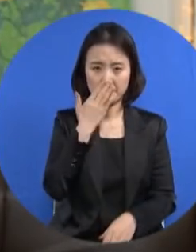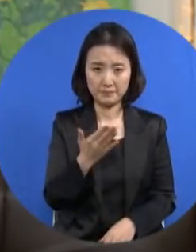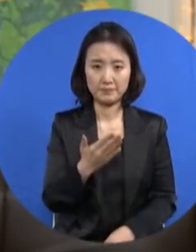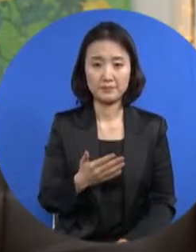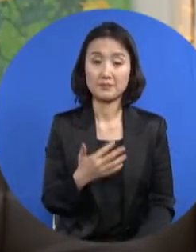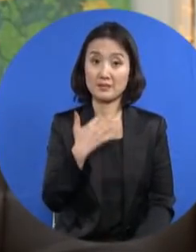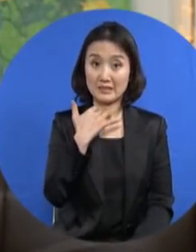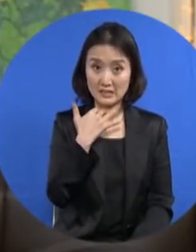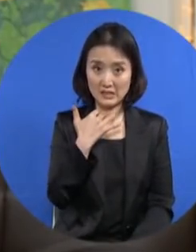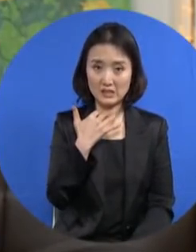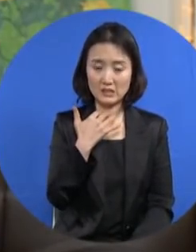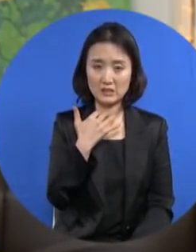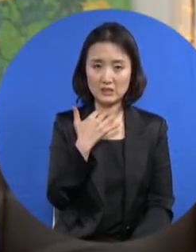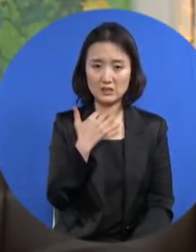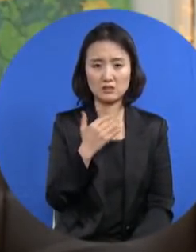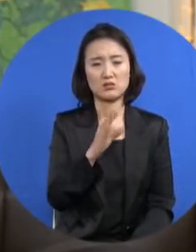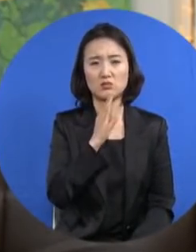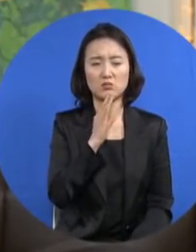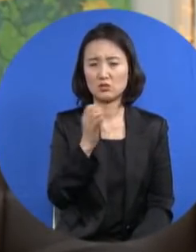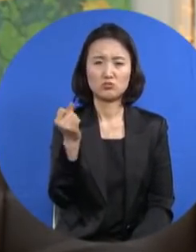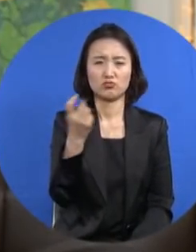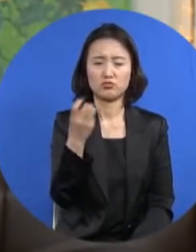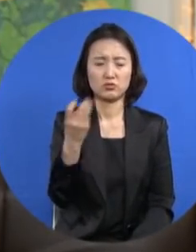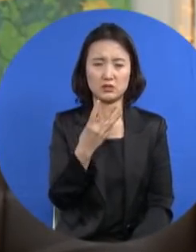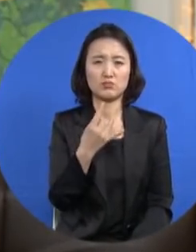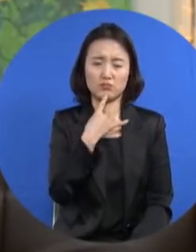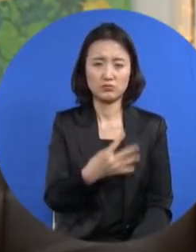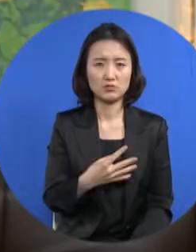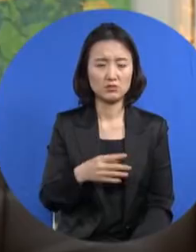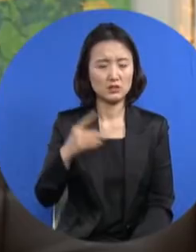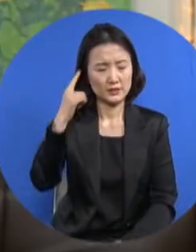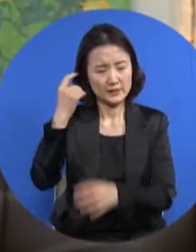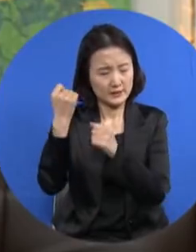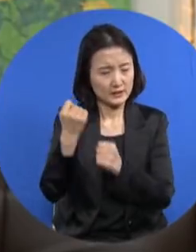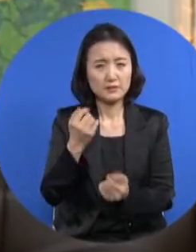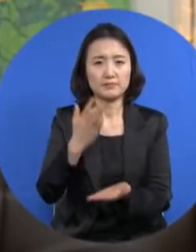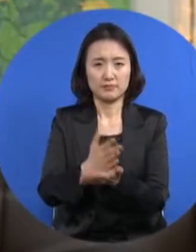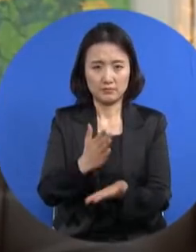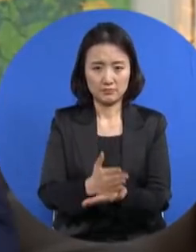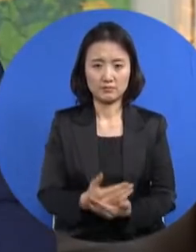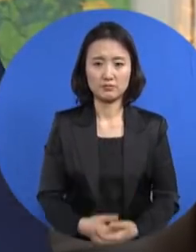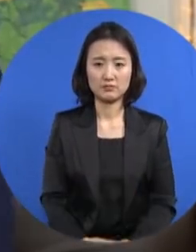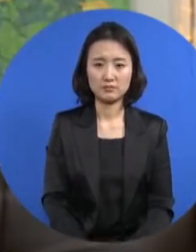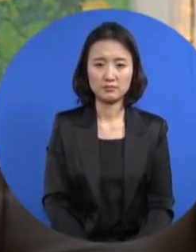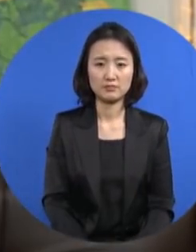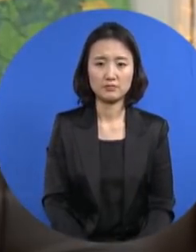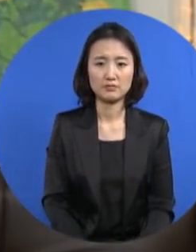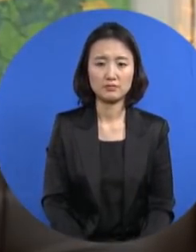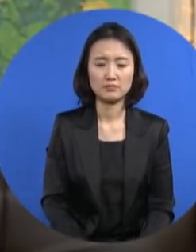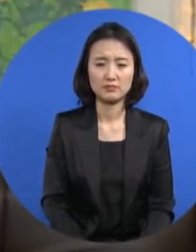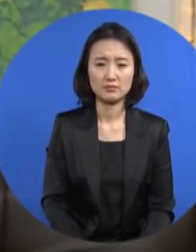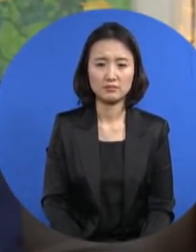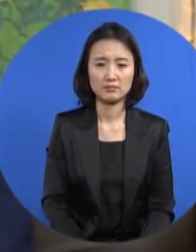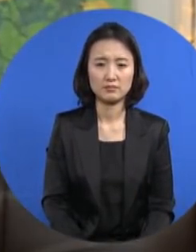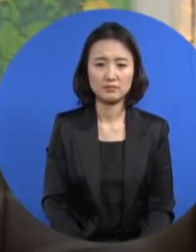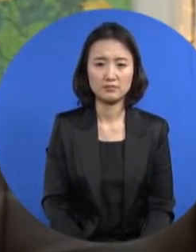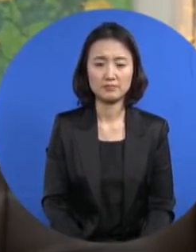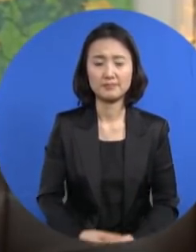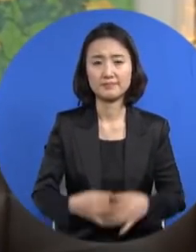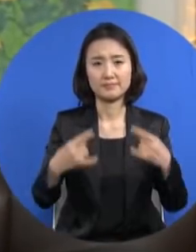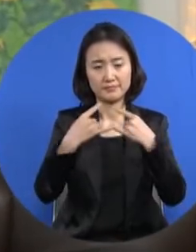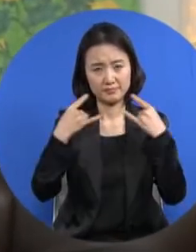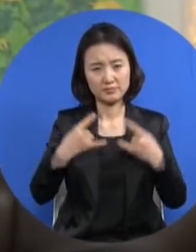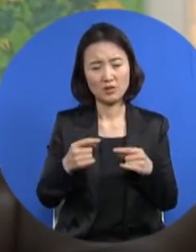나이는 정말 숫자에 불과하다는 거 잊지 말아주시고요. 저는요. 이런 일이 있었어요. 프랑스에서 오래